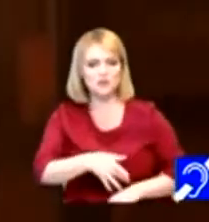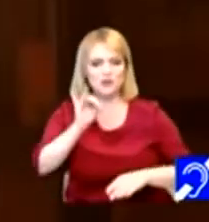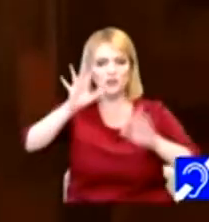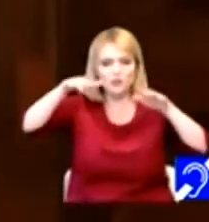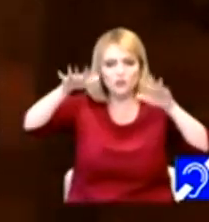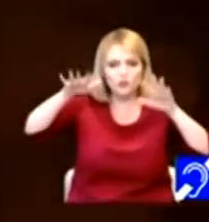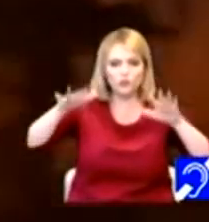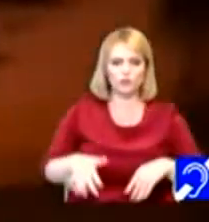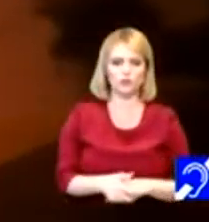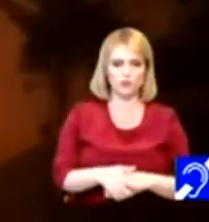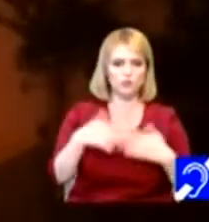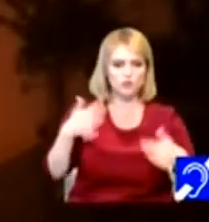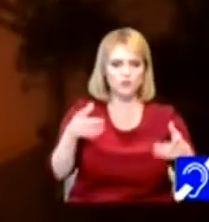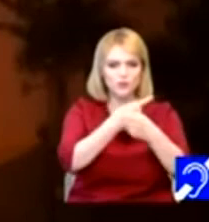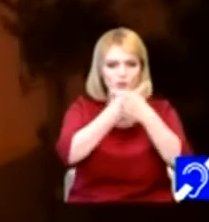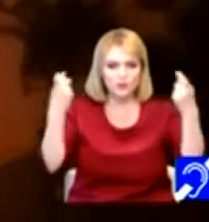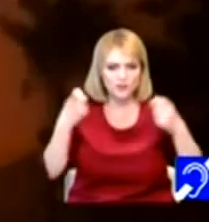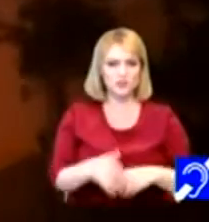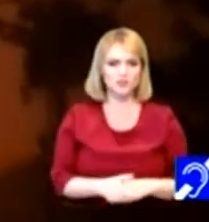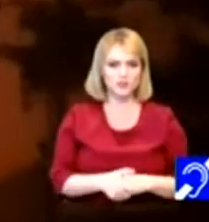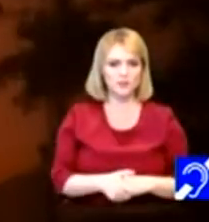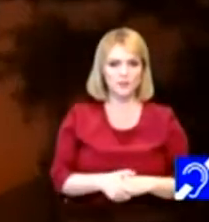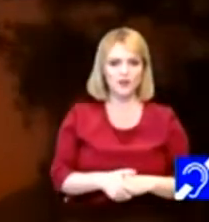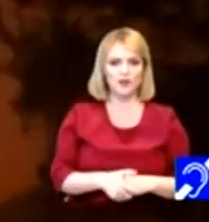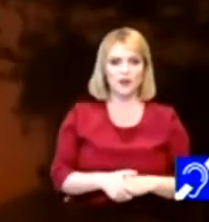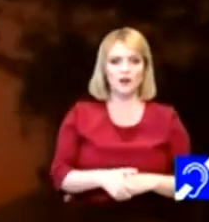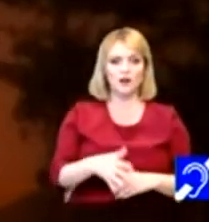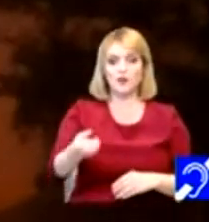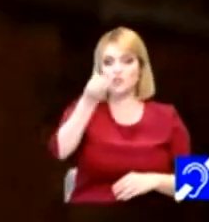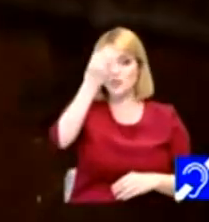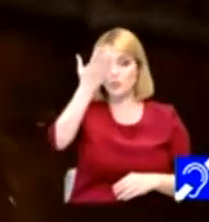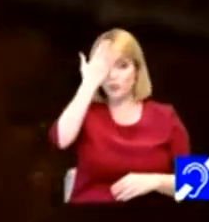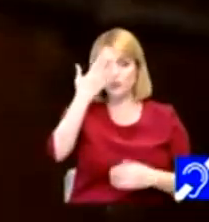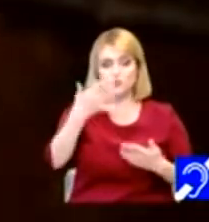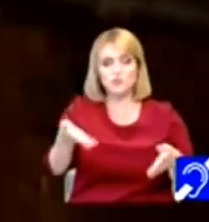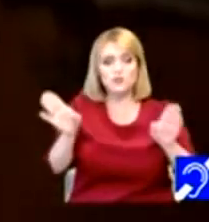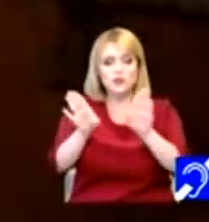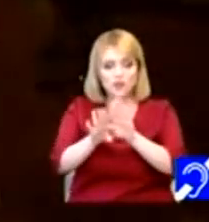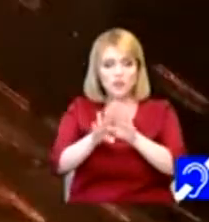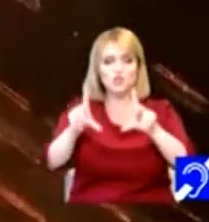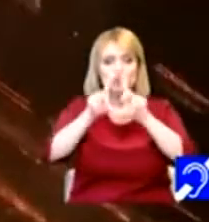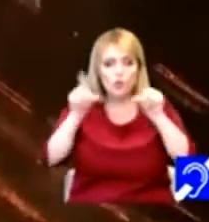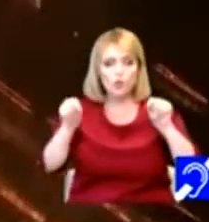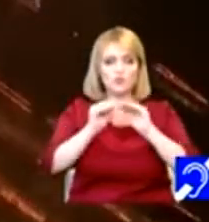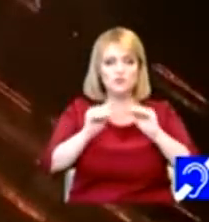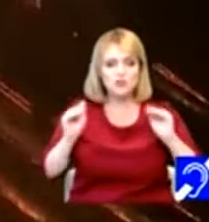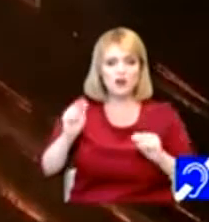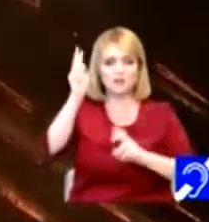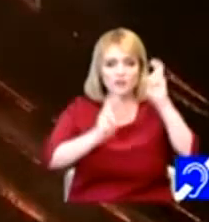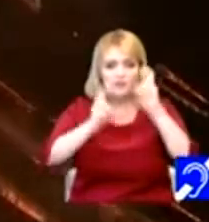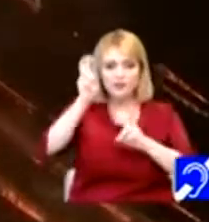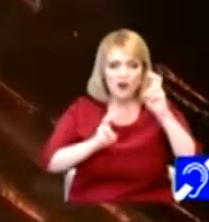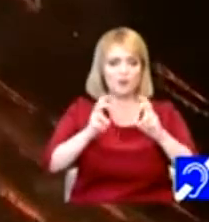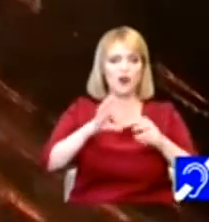în zonele de coastă sunt valuri uriașe. În vestul Japoniei s-au închis fabrici, școli și afaceri. Au fost anulate sute de zboruri